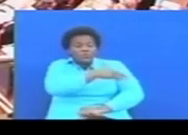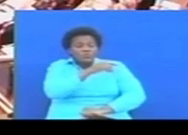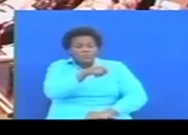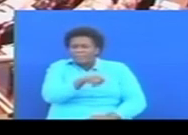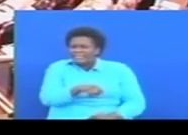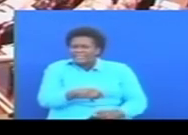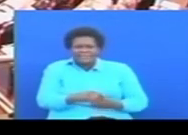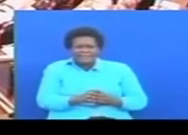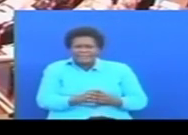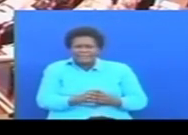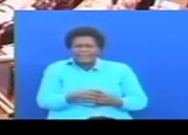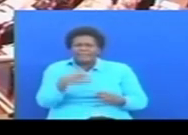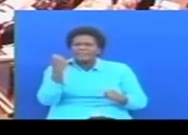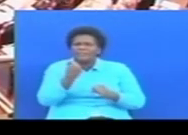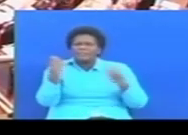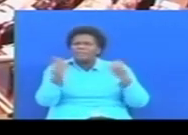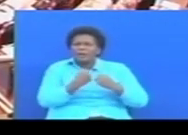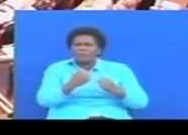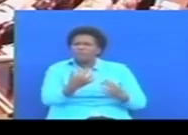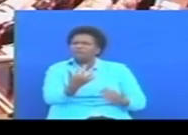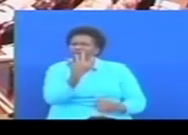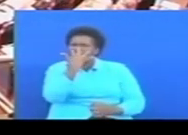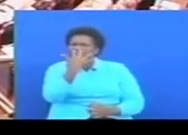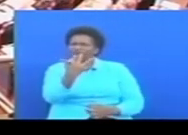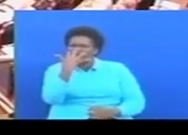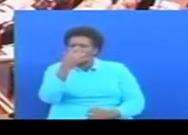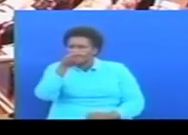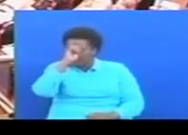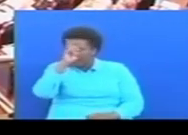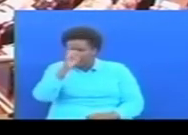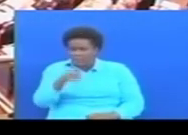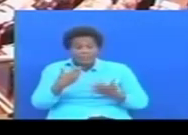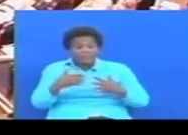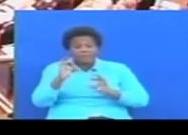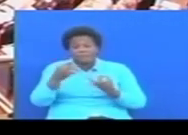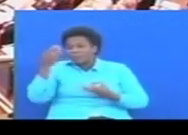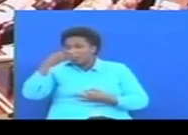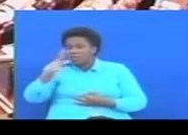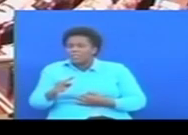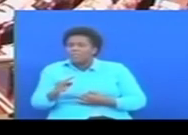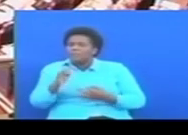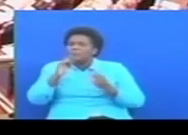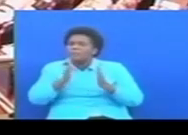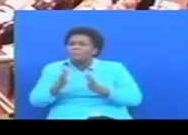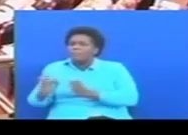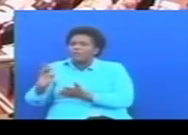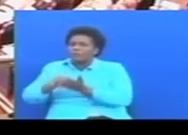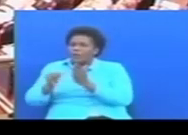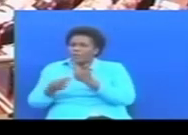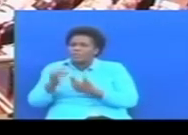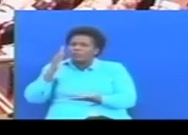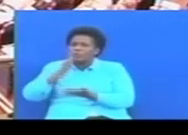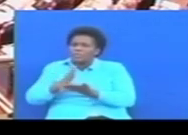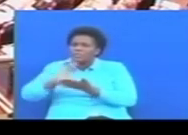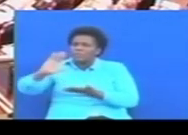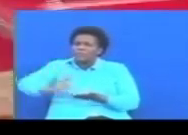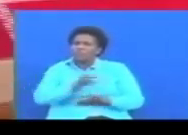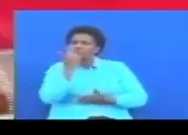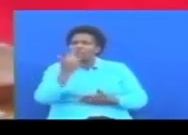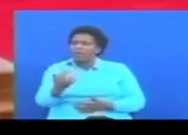serikali itakifanyia ukarabati kituo hicho ili kuondoa harufu hiyo mbaya? Naibu Waziri Ahmad Yusuf Masauni analijibu swali